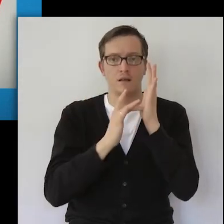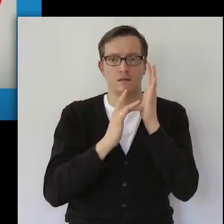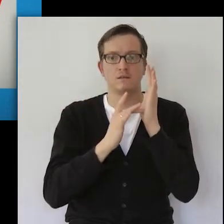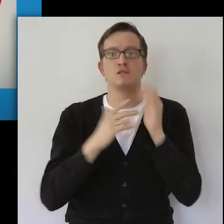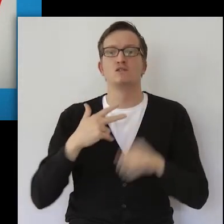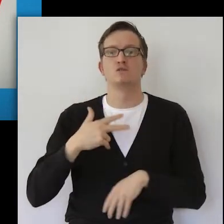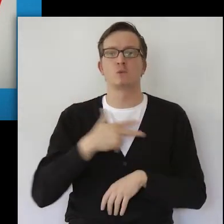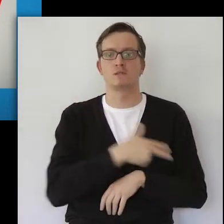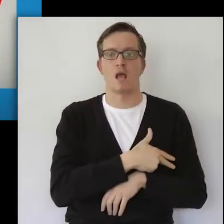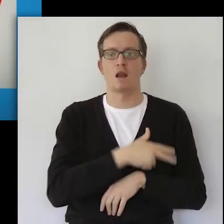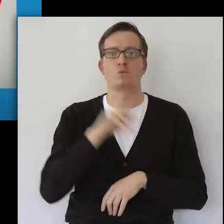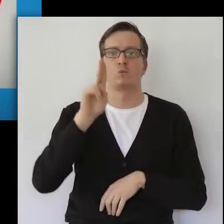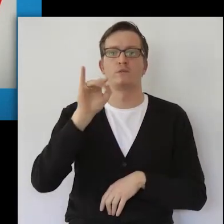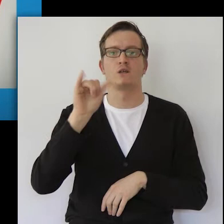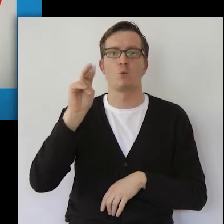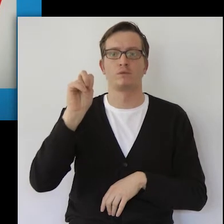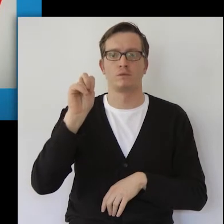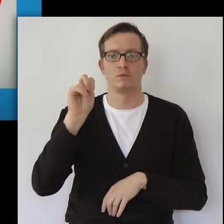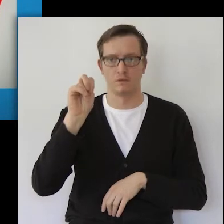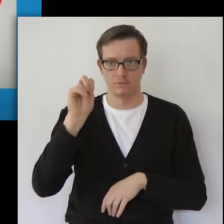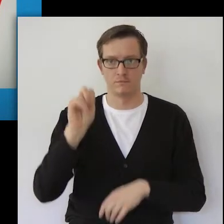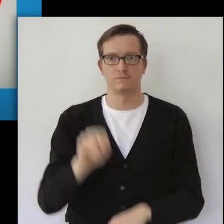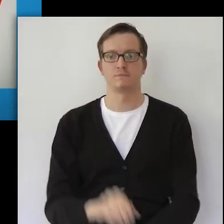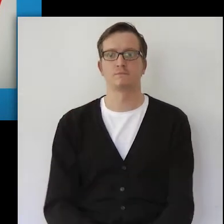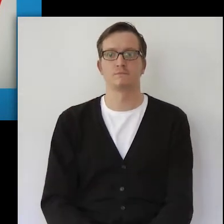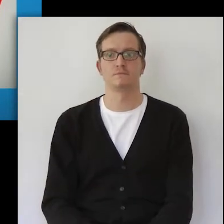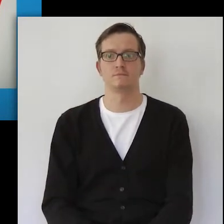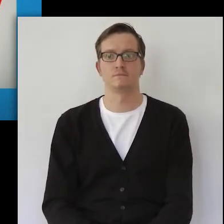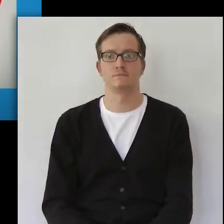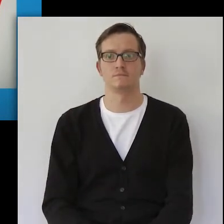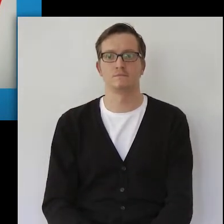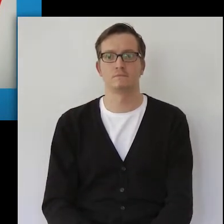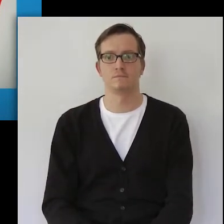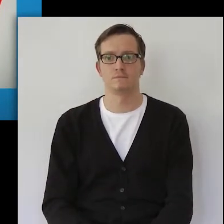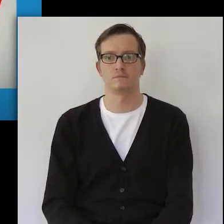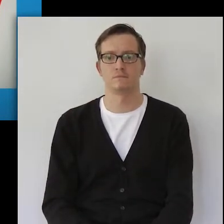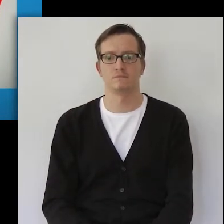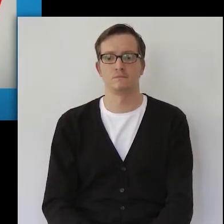CSU da steht für christlich soziale Union